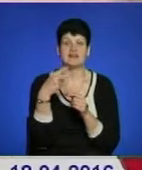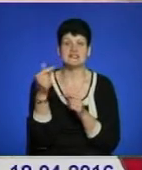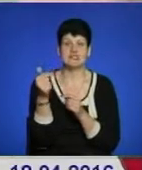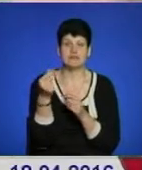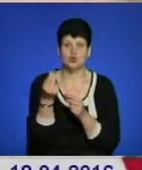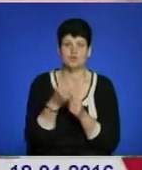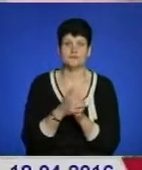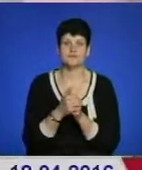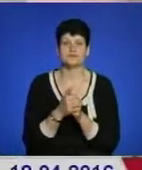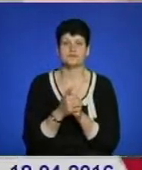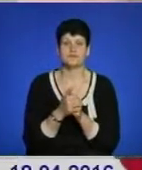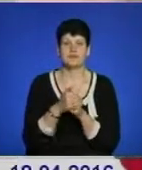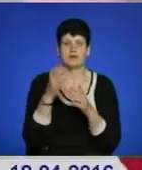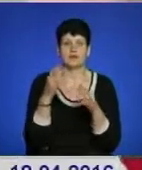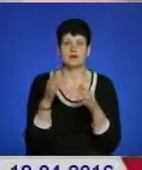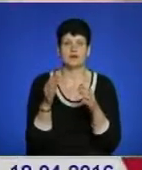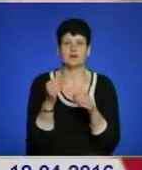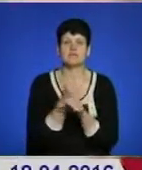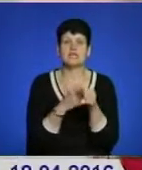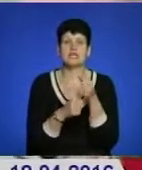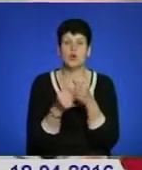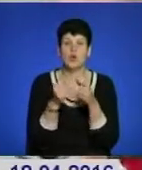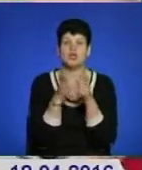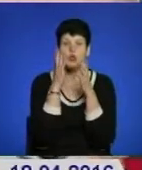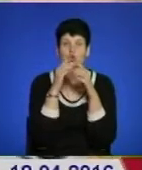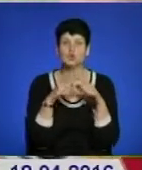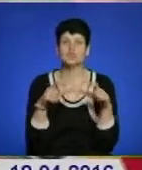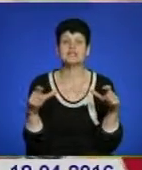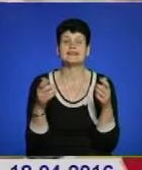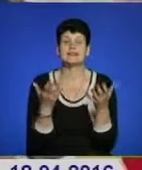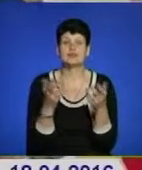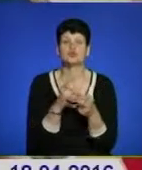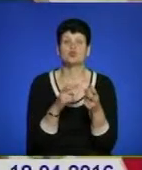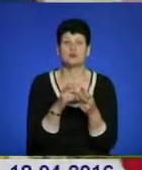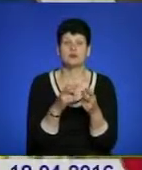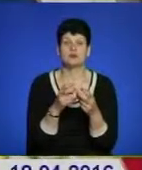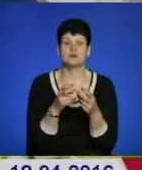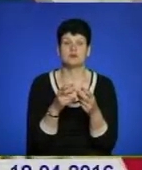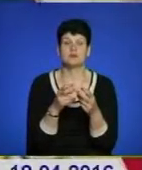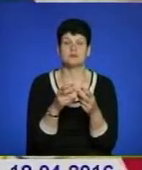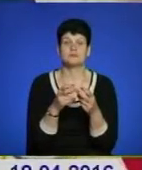коштує. Великодній рушничок нас цікавить, я думаю, що багато тернополян десь шукають до свят. Рушничок